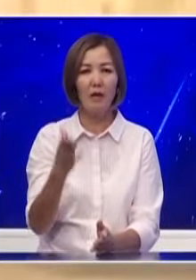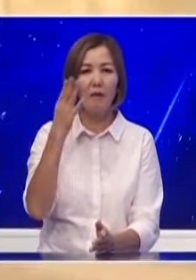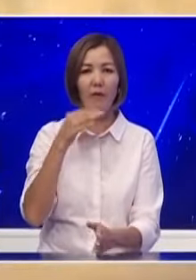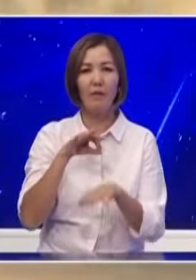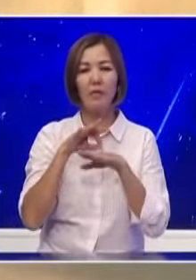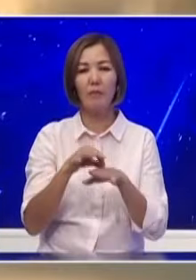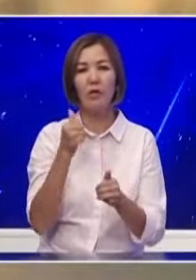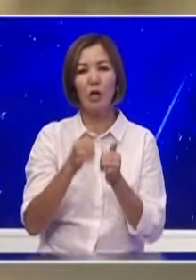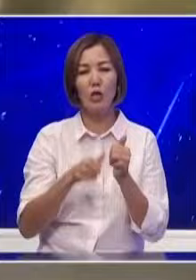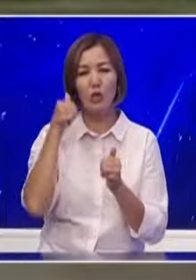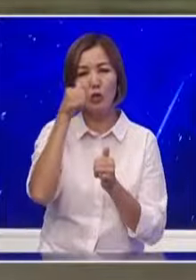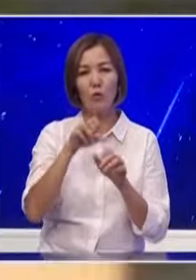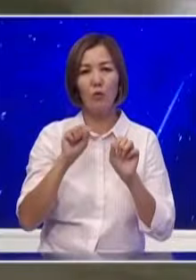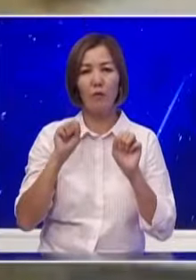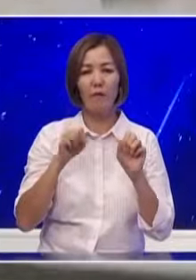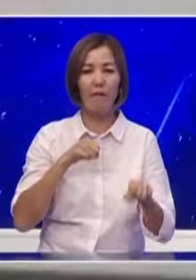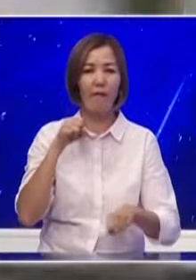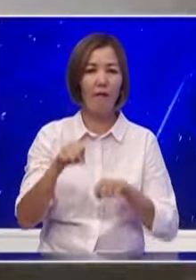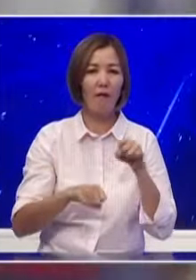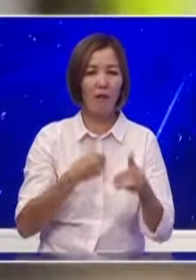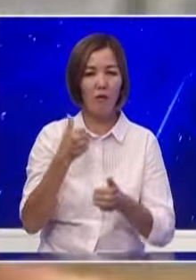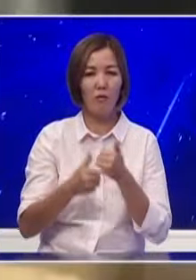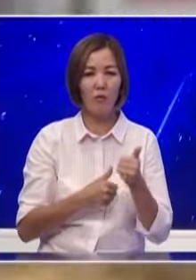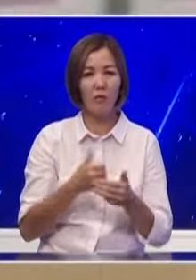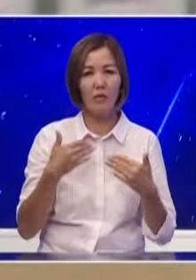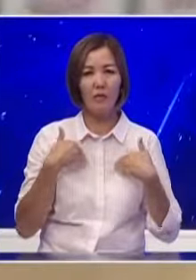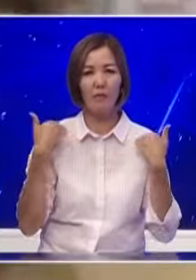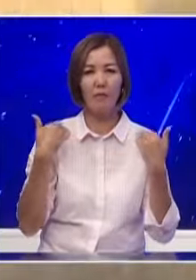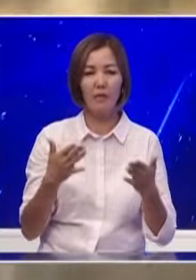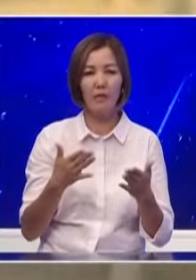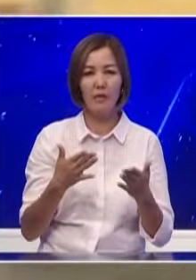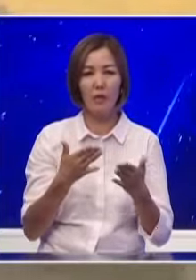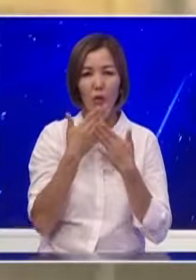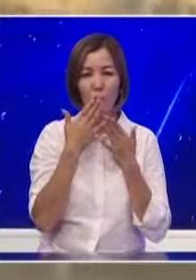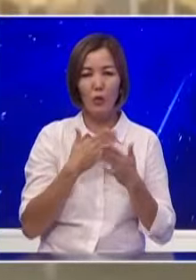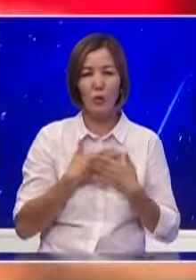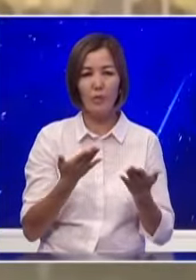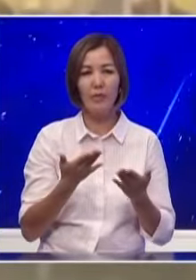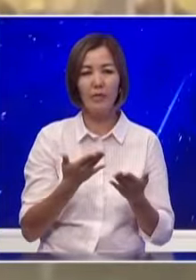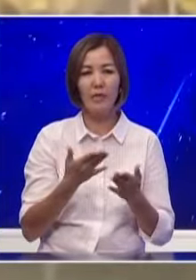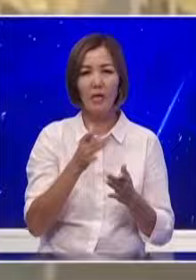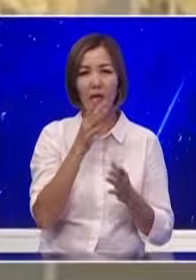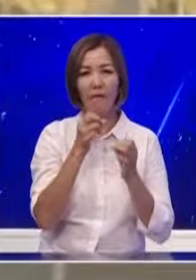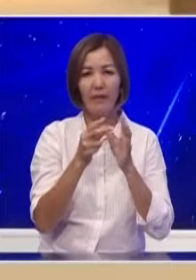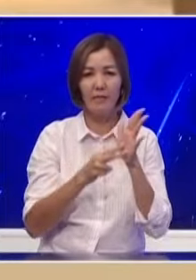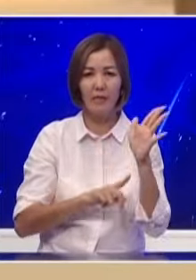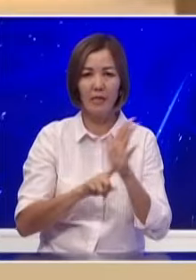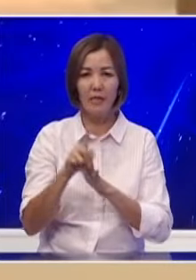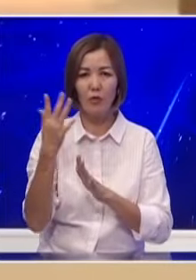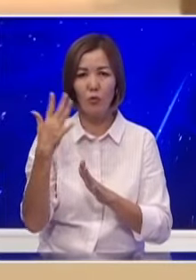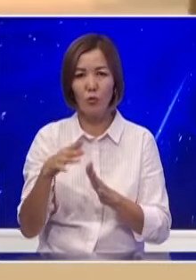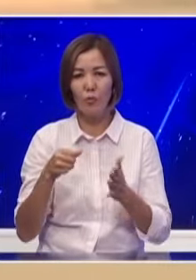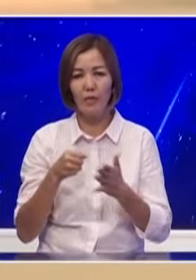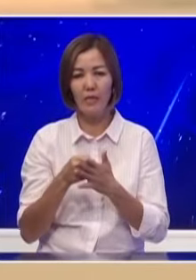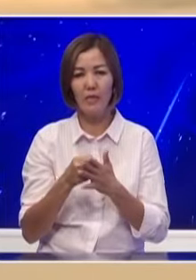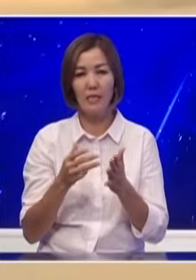прошла ежегодная любительская велогонка. Свои достижения демонстрировали велосипедисты и любители в возрасте от 18 до 50 и